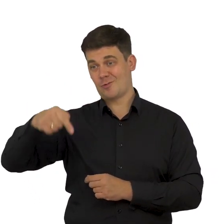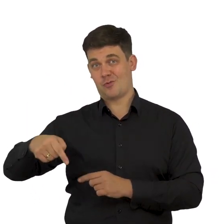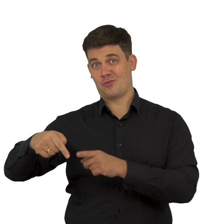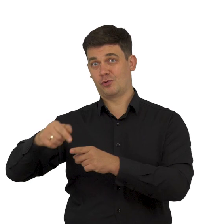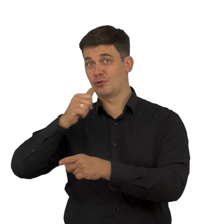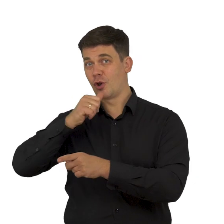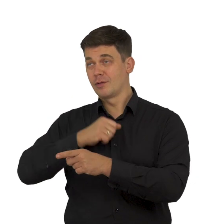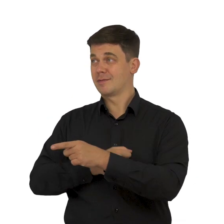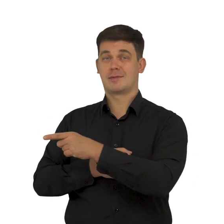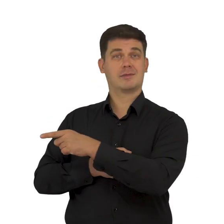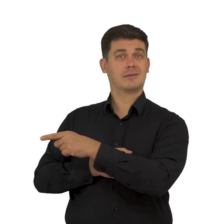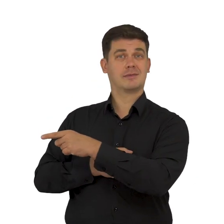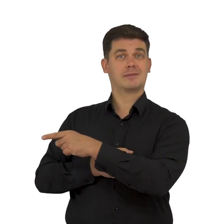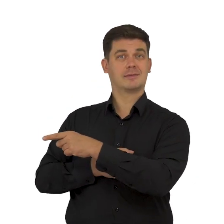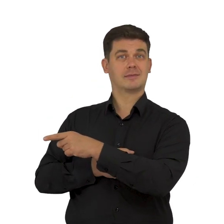rogu.